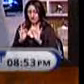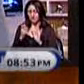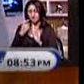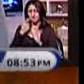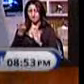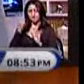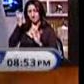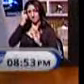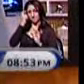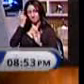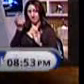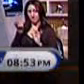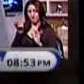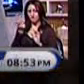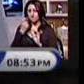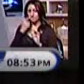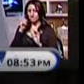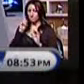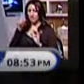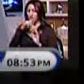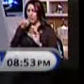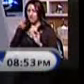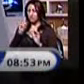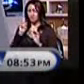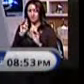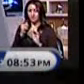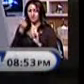يعني اسمح لي مفهوم متخلف خالص عن العصر.